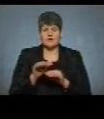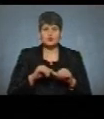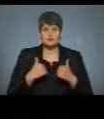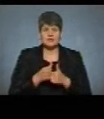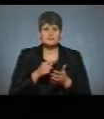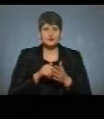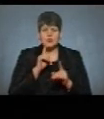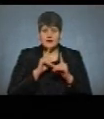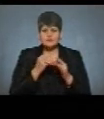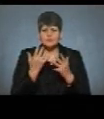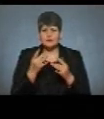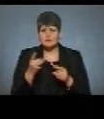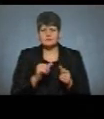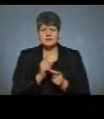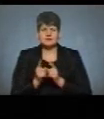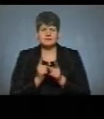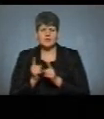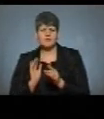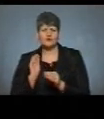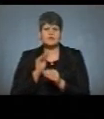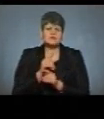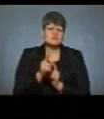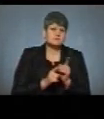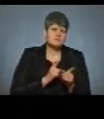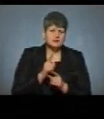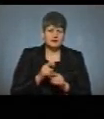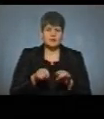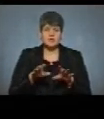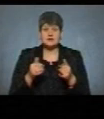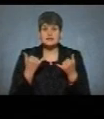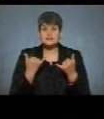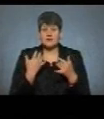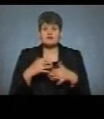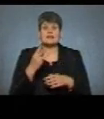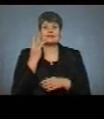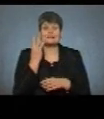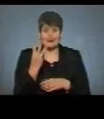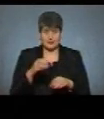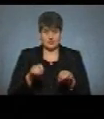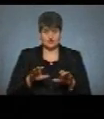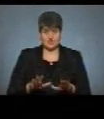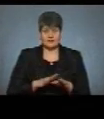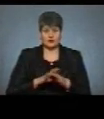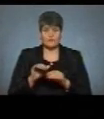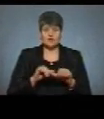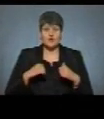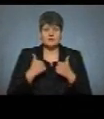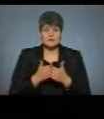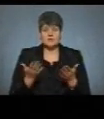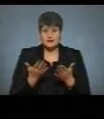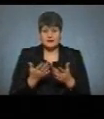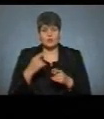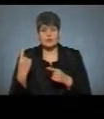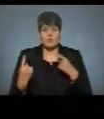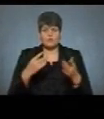ради декілька разів змінював, вносив зміни до рішення. Відповідним чином вже на даний час є три рішення виконавчого комітету, які певним чином одне